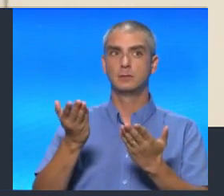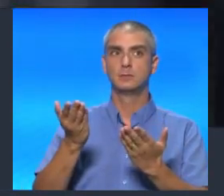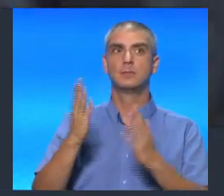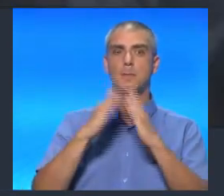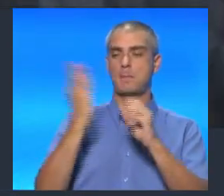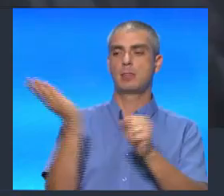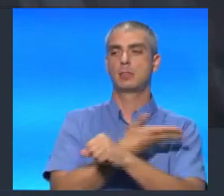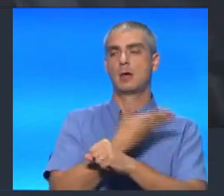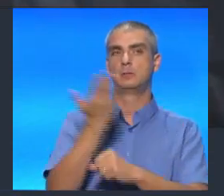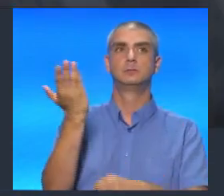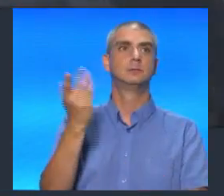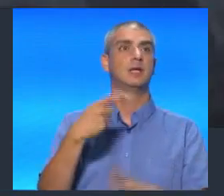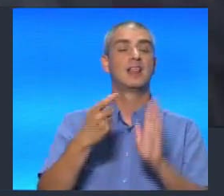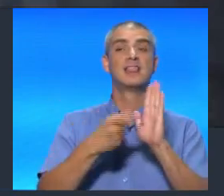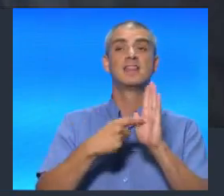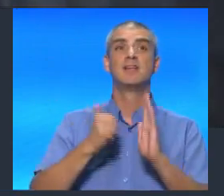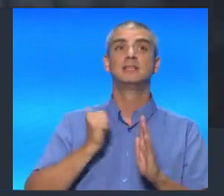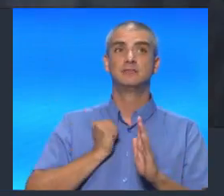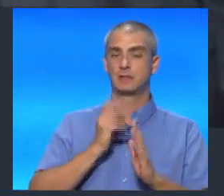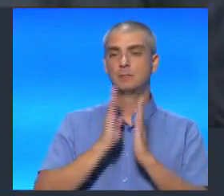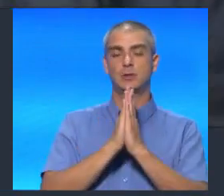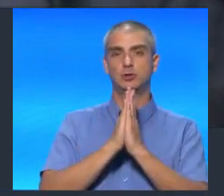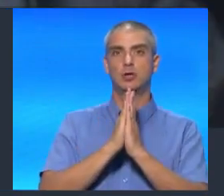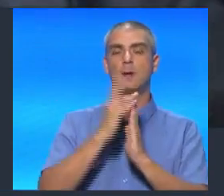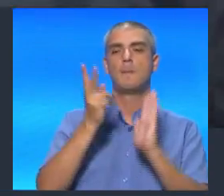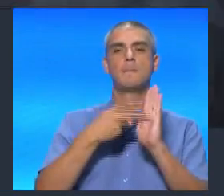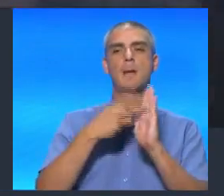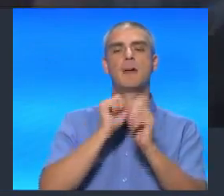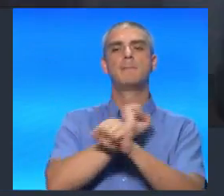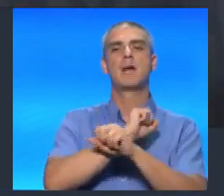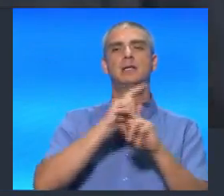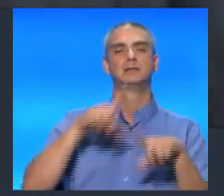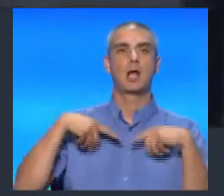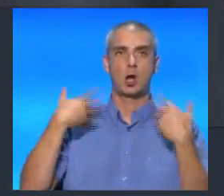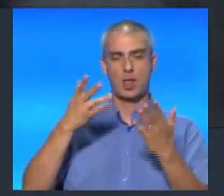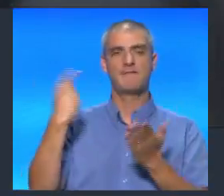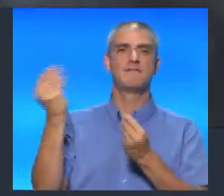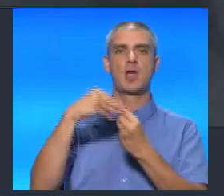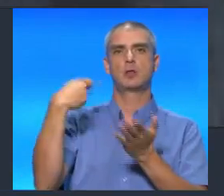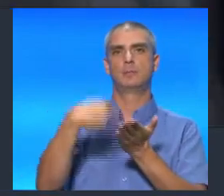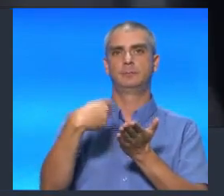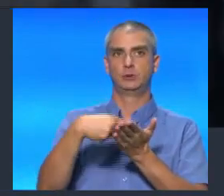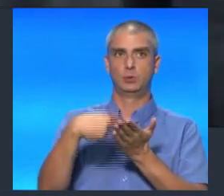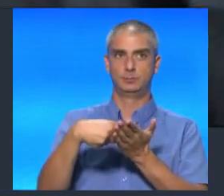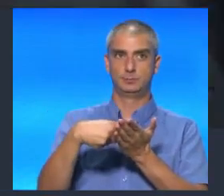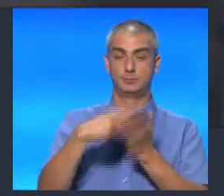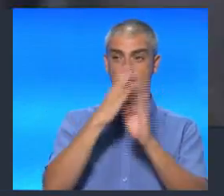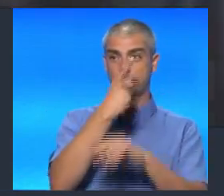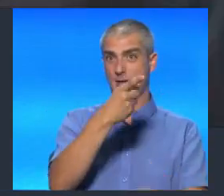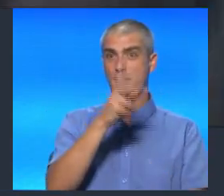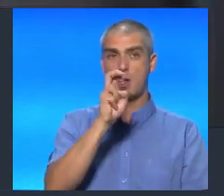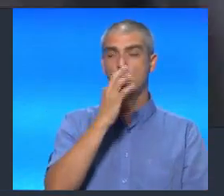הבית. התביעה הצבאית ביקשה לבסוף שני מעשרי עולם מצטברים ופיצויים כספיים. המחבל, עוואד,